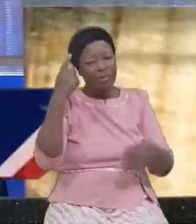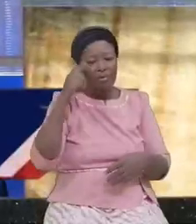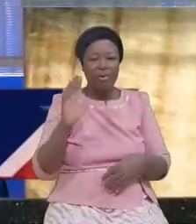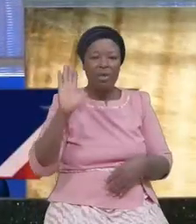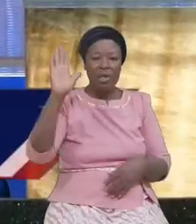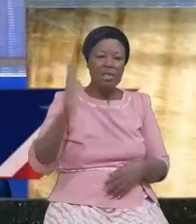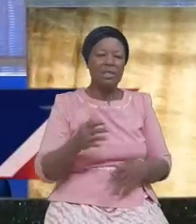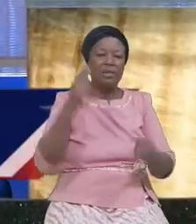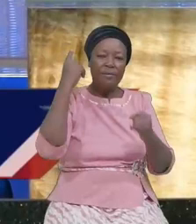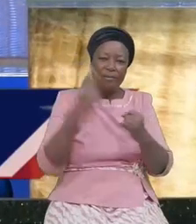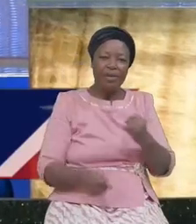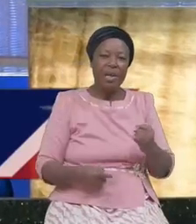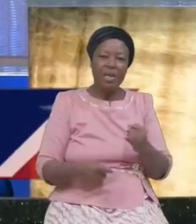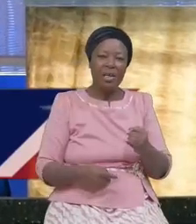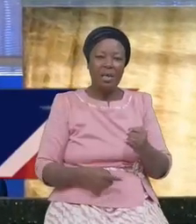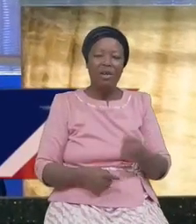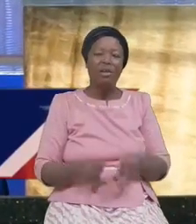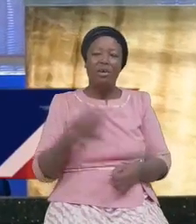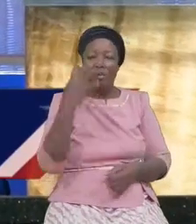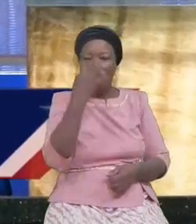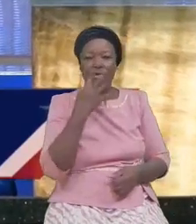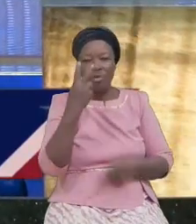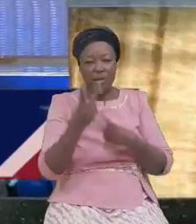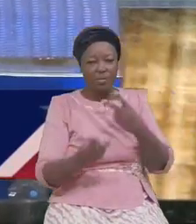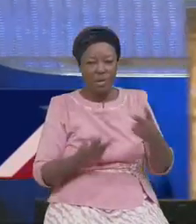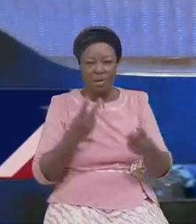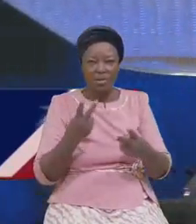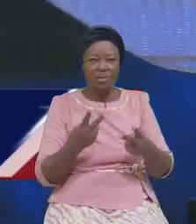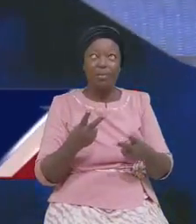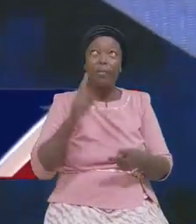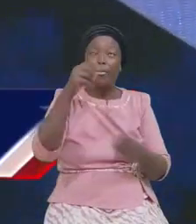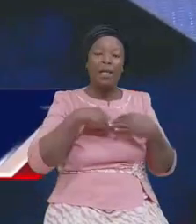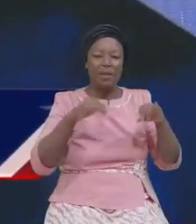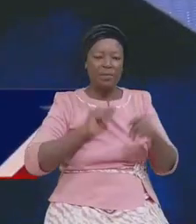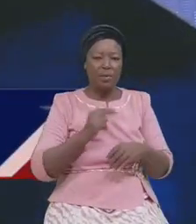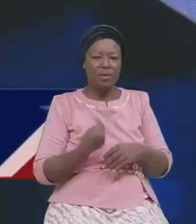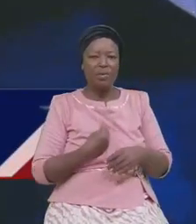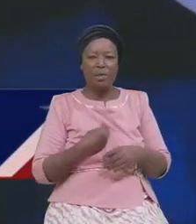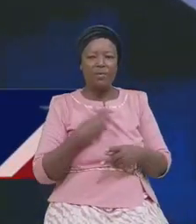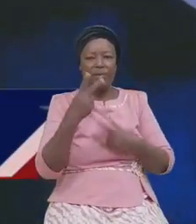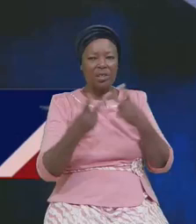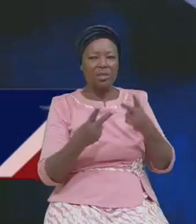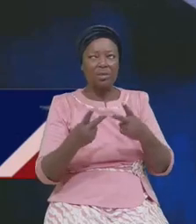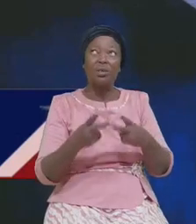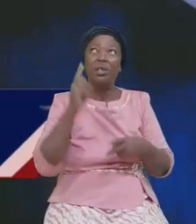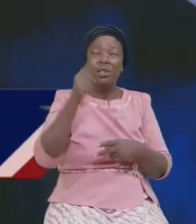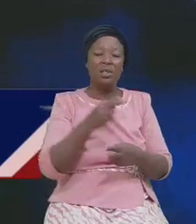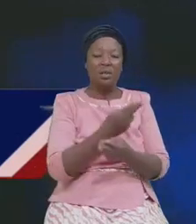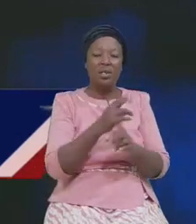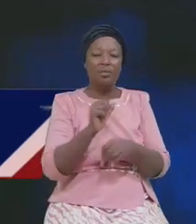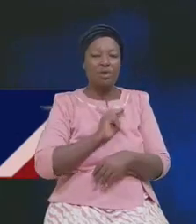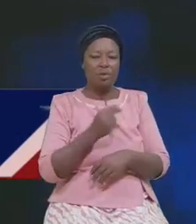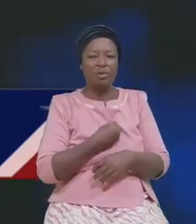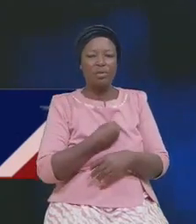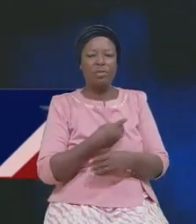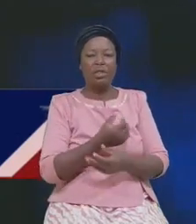glorieuse visitation finale. Il nous a donné la visitation, nous a racheté, nous a sauvé, nous a délivré,